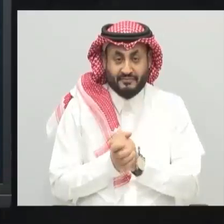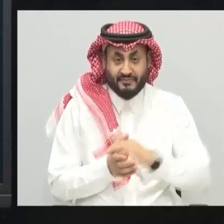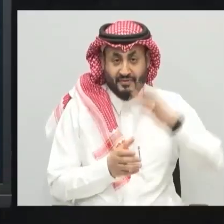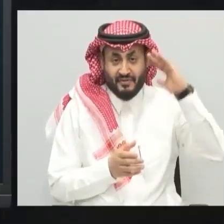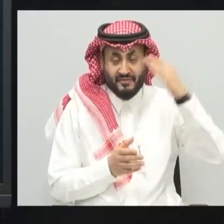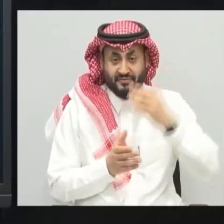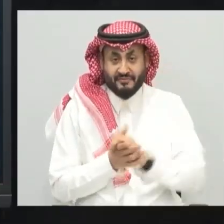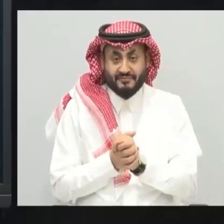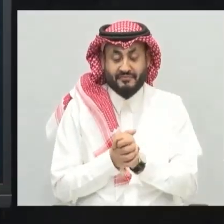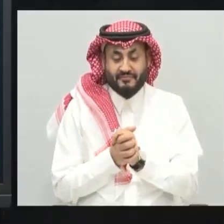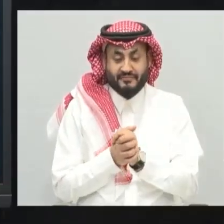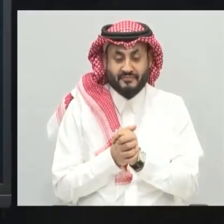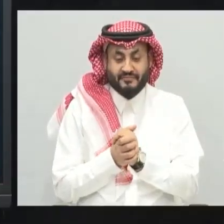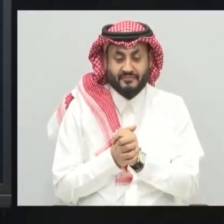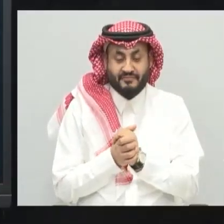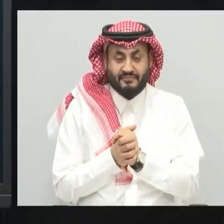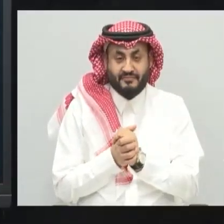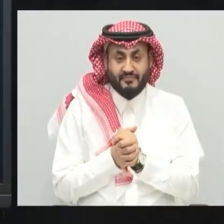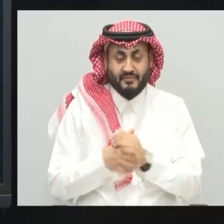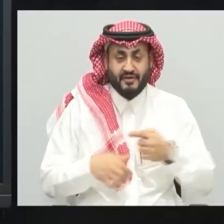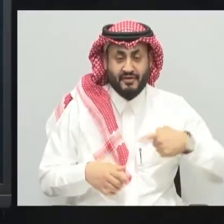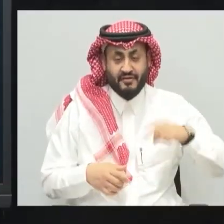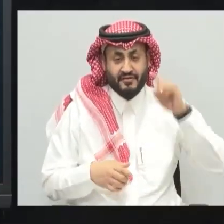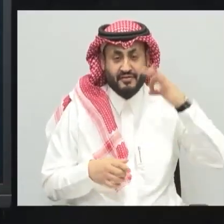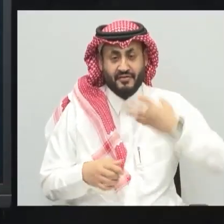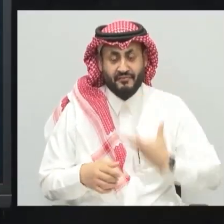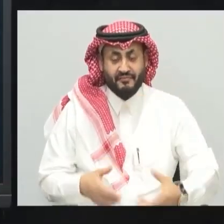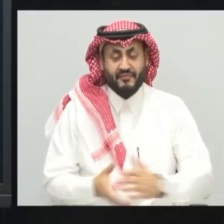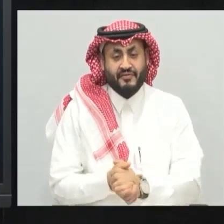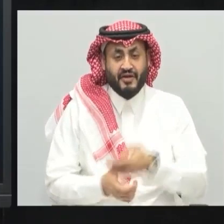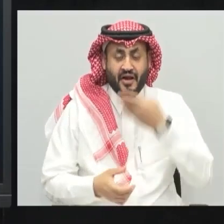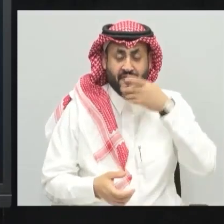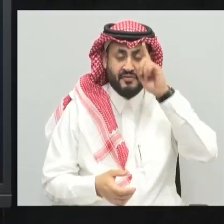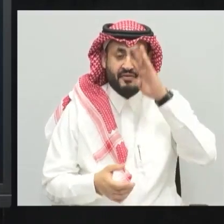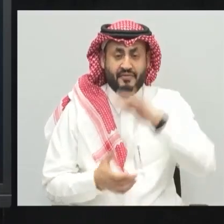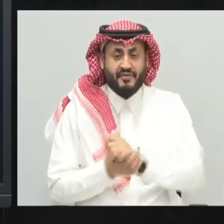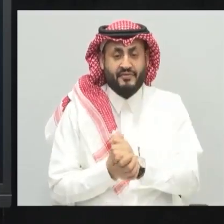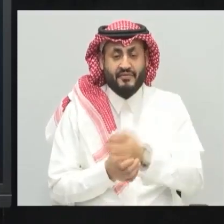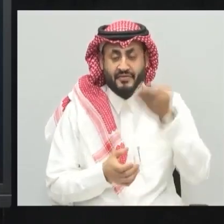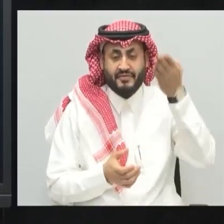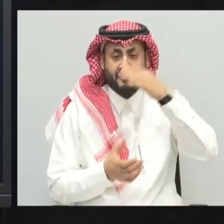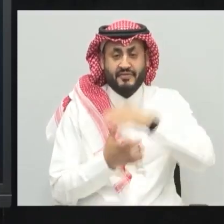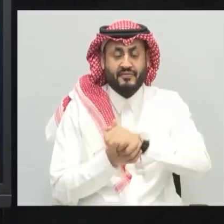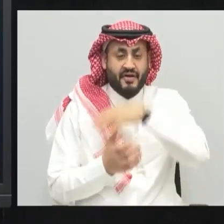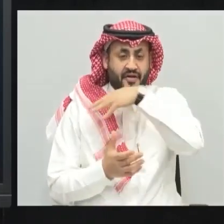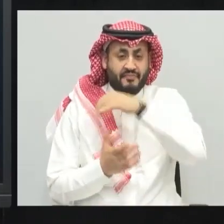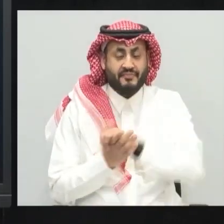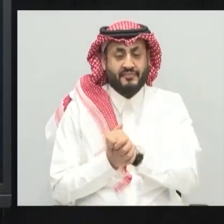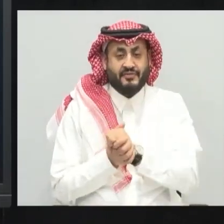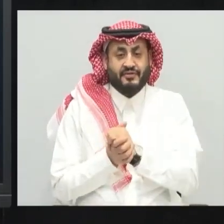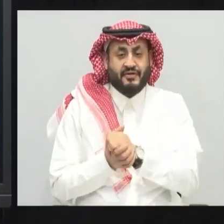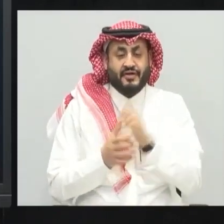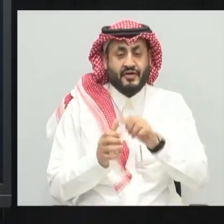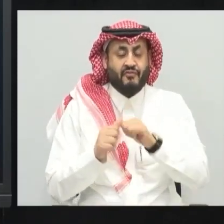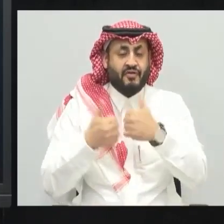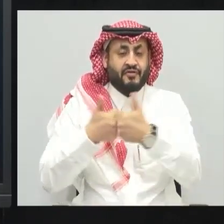السلام عليكم ورحمه الله وبركاته بسم الله الرحمن الرحيم الحمد لله رب العالمين والصلاه والسلام على نبينا محمد عليه